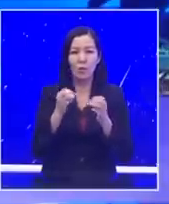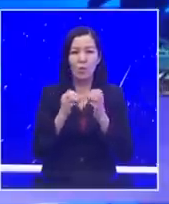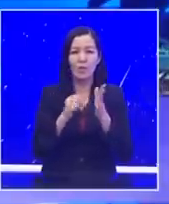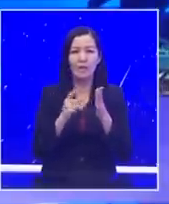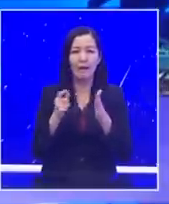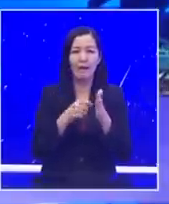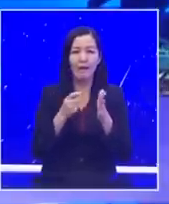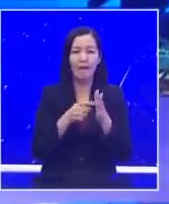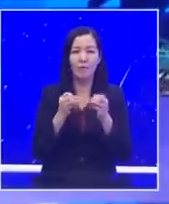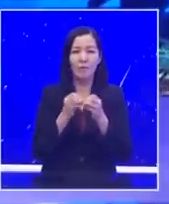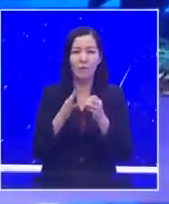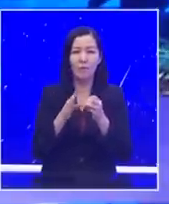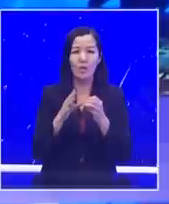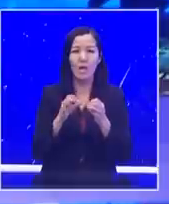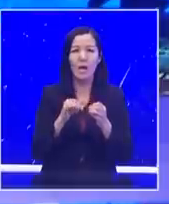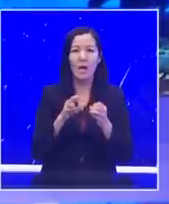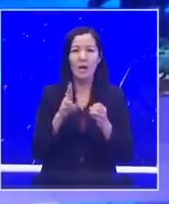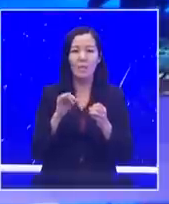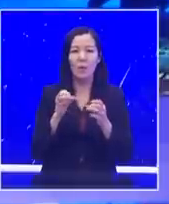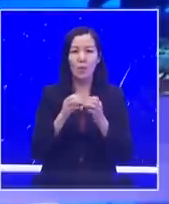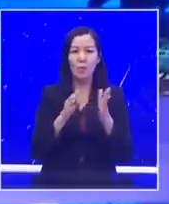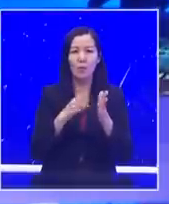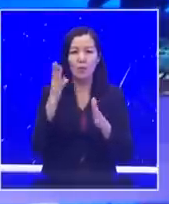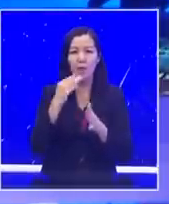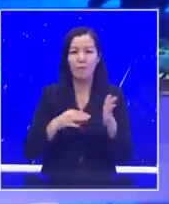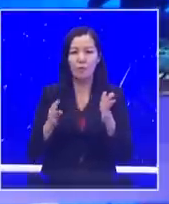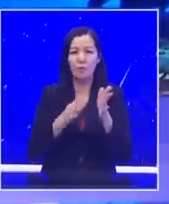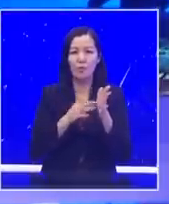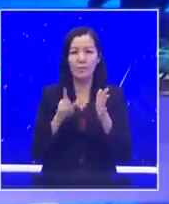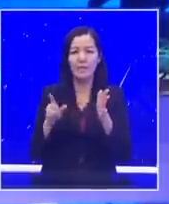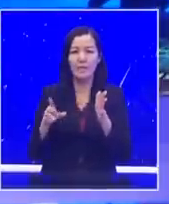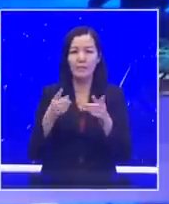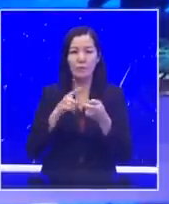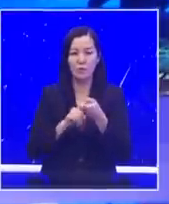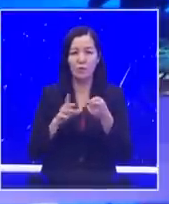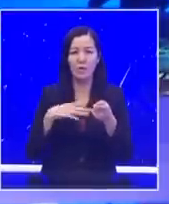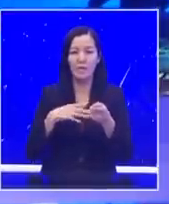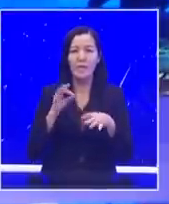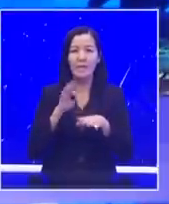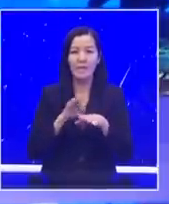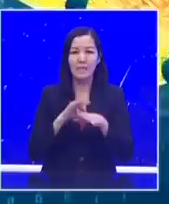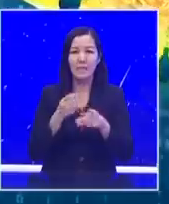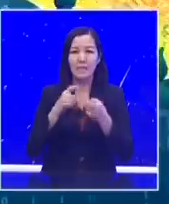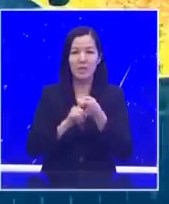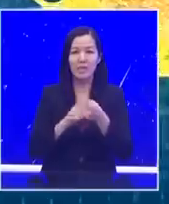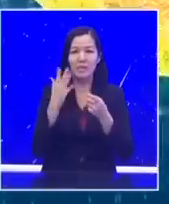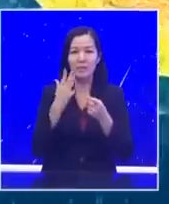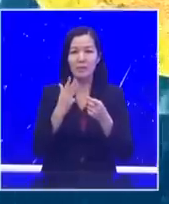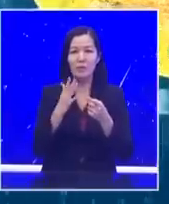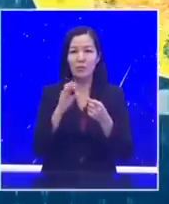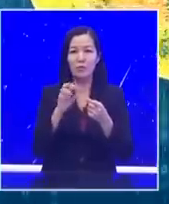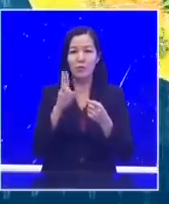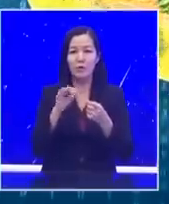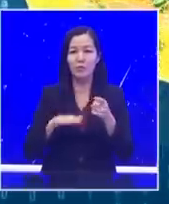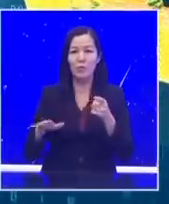16, Қарағандыда 14, Ақмолада 19, Алматы облысында 9 азамат қауіпті вирусты жұқтырды. Дертке шалдыққанның